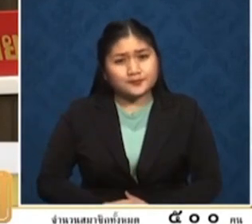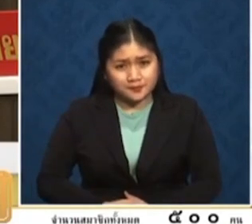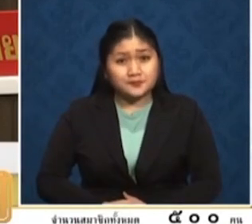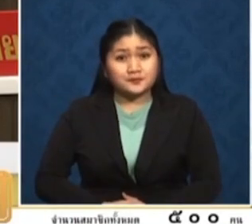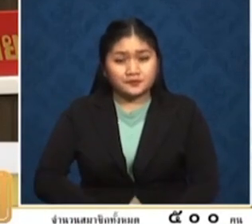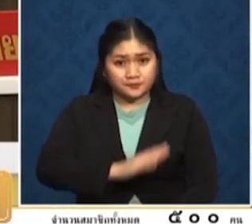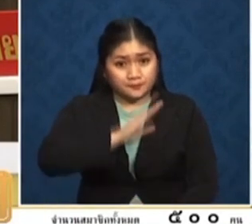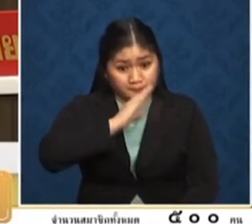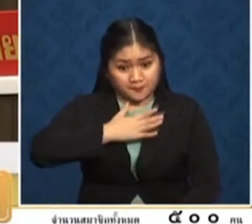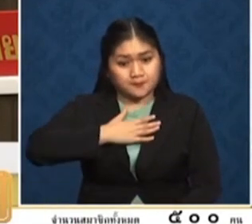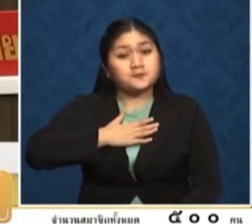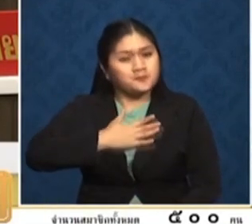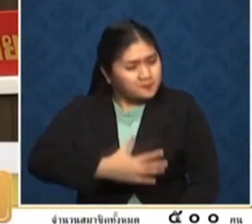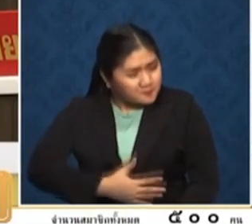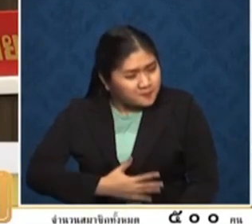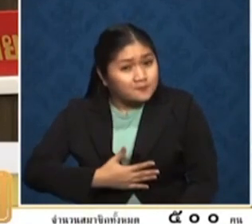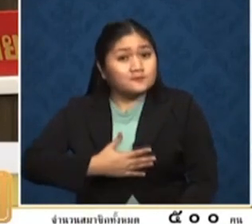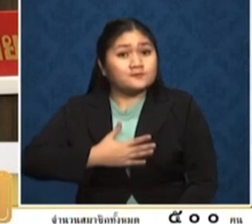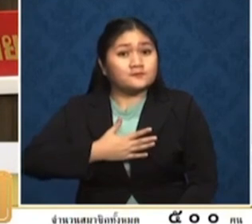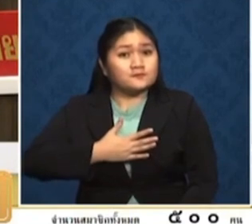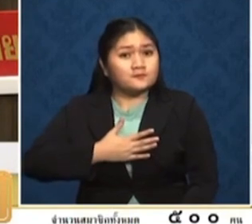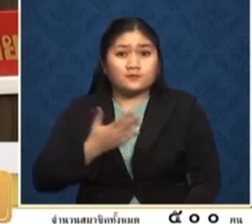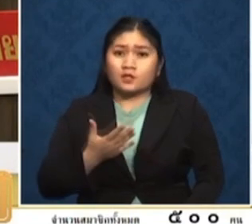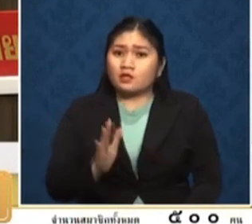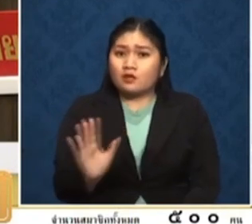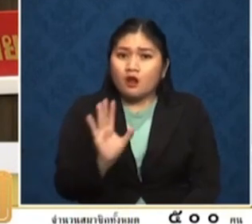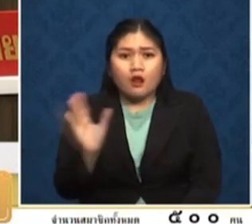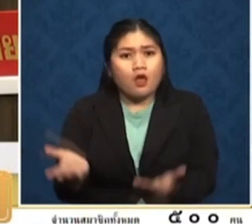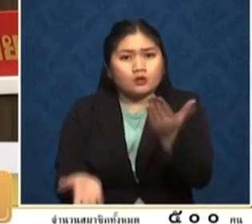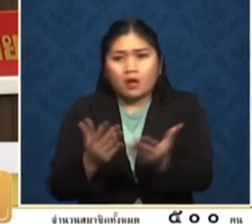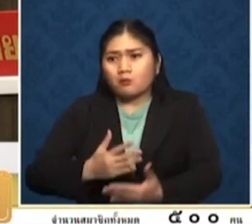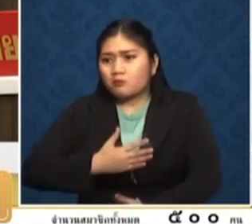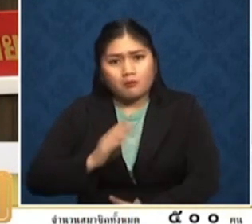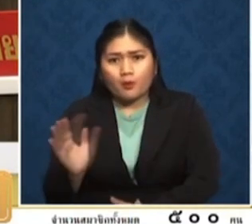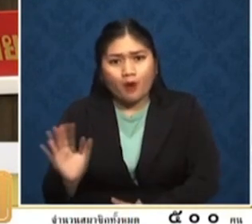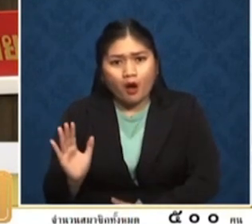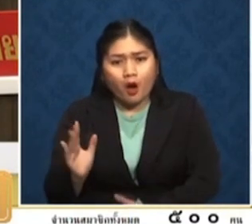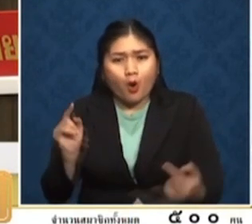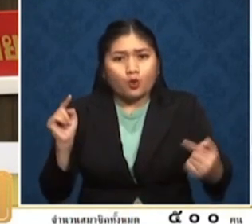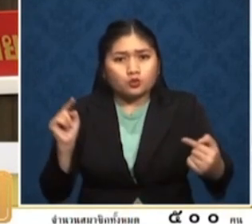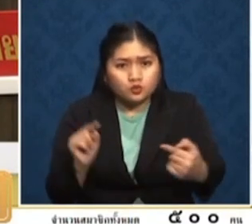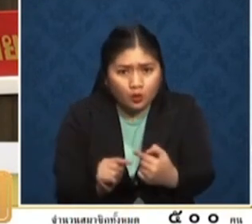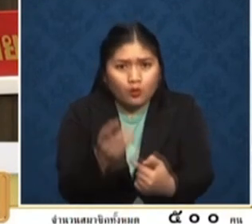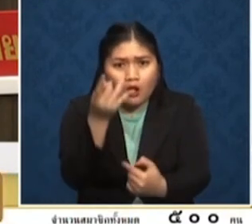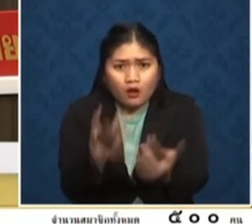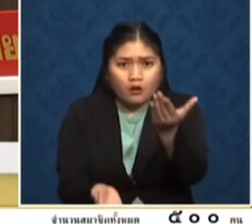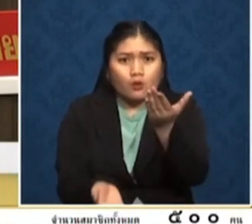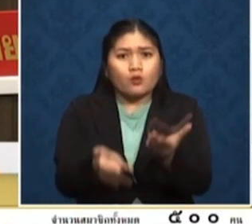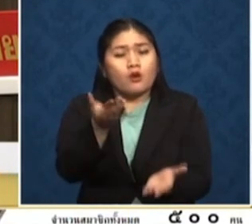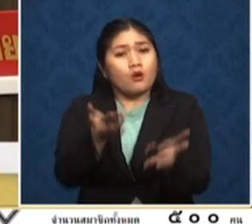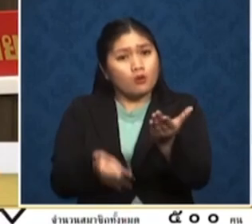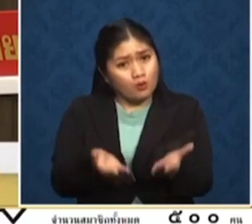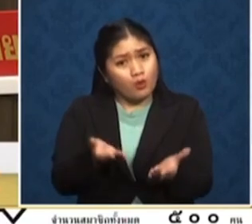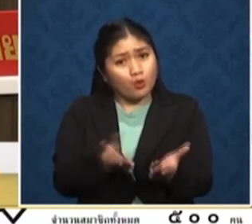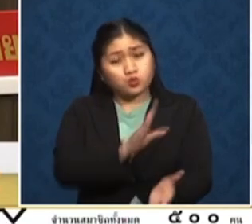การที่เราจะภาคภูมิใจหรือไม่ได้ภาคภูมิใจต่อสิ่งใดสิ่งหนึ่งนั้นไม่ได้